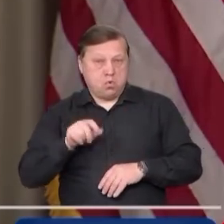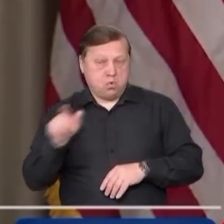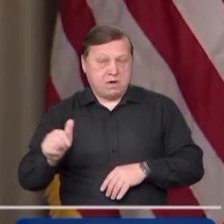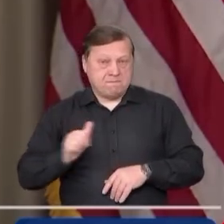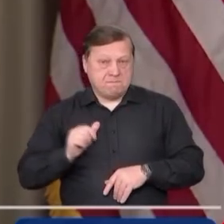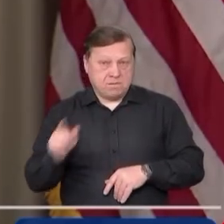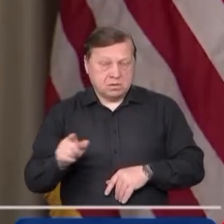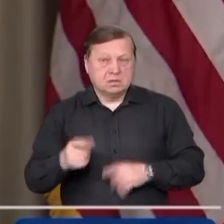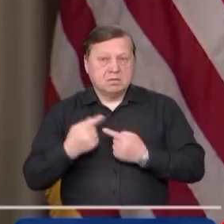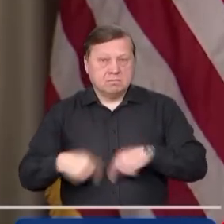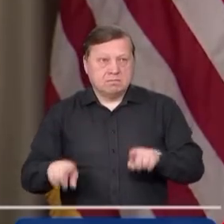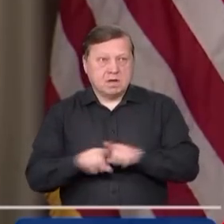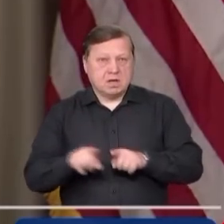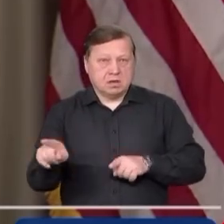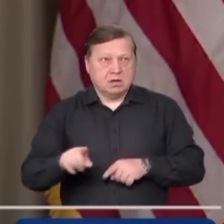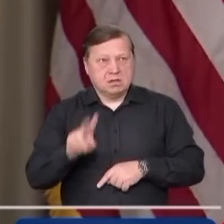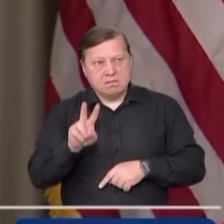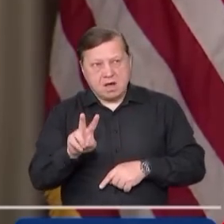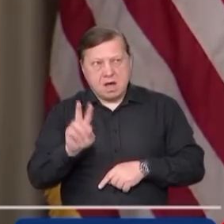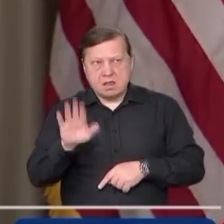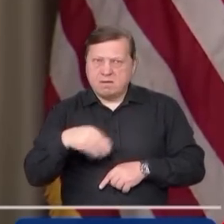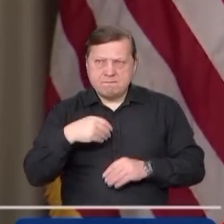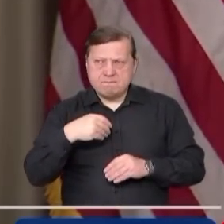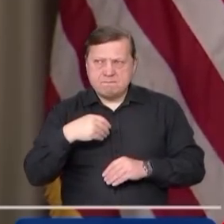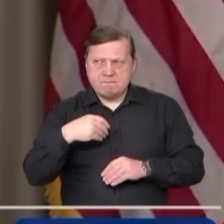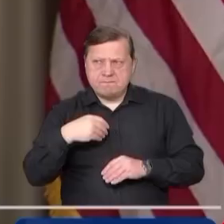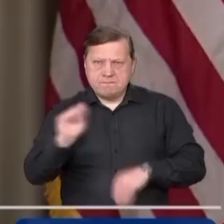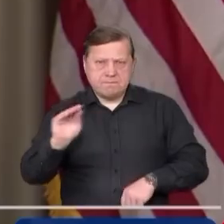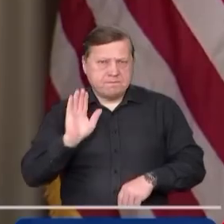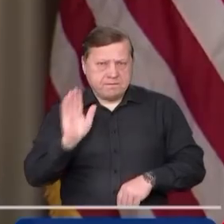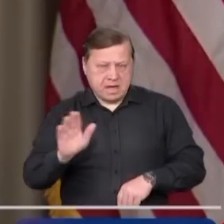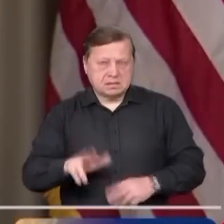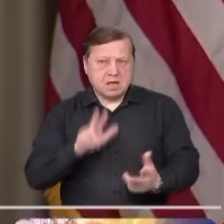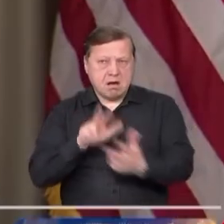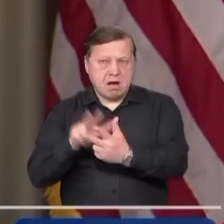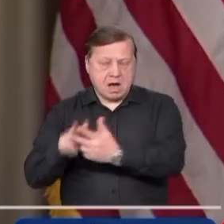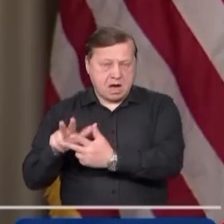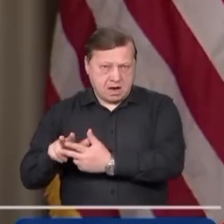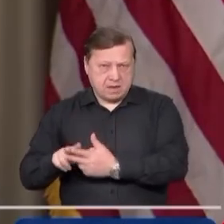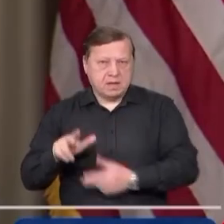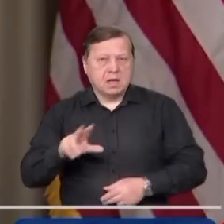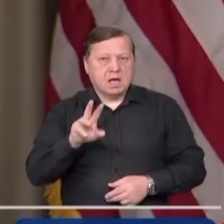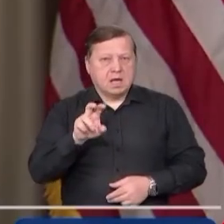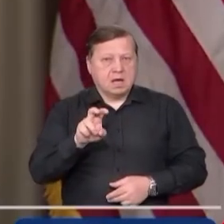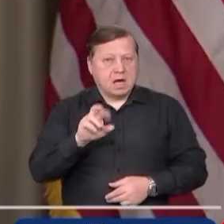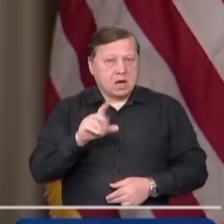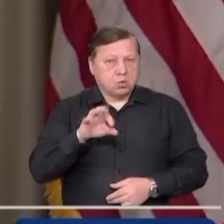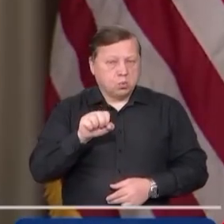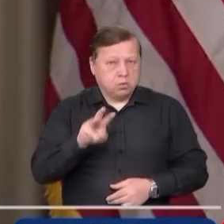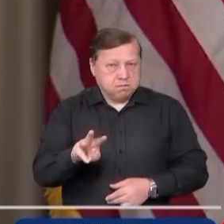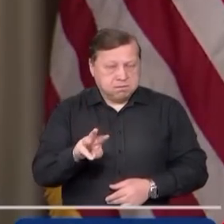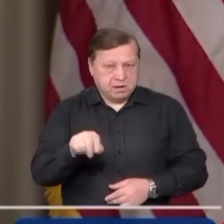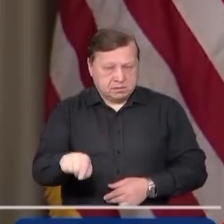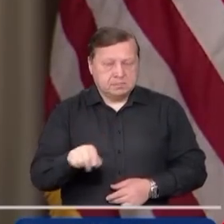zrealizowały co najmniej dwie, a nawet więcej takich kontrofensyw: Charków,